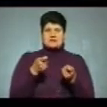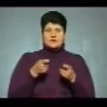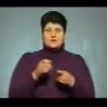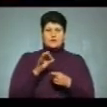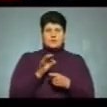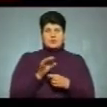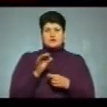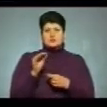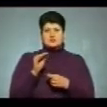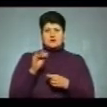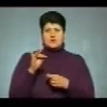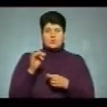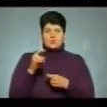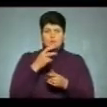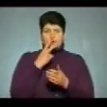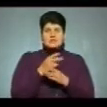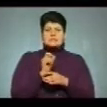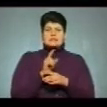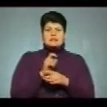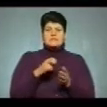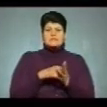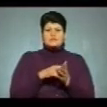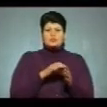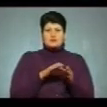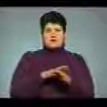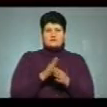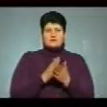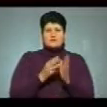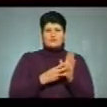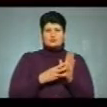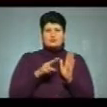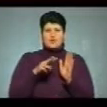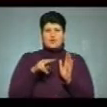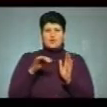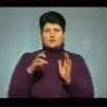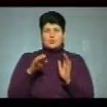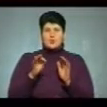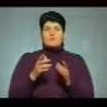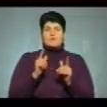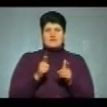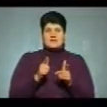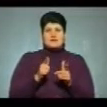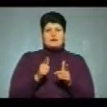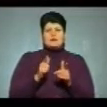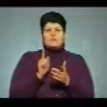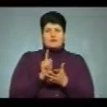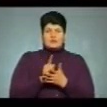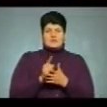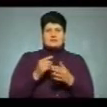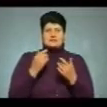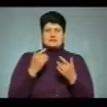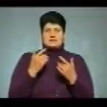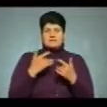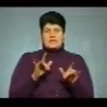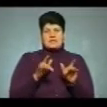Жируха показує нам заказний лист виконавчої служби, згідно з яким 8 лютого вони повинні звільнити приміщення. Нас повідомлена виконавча